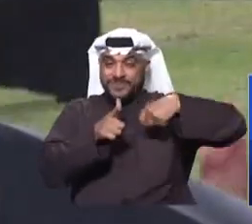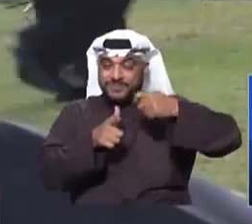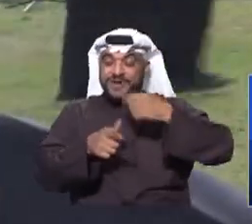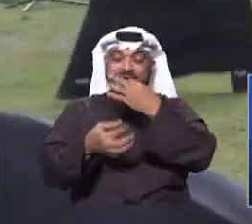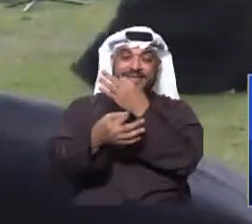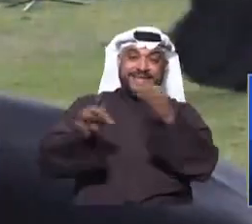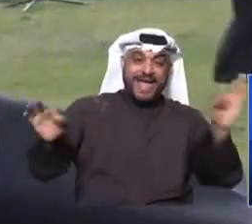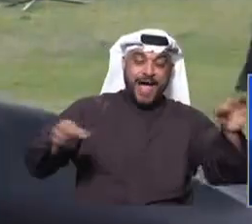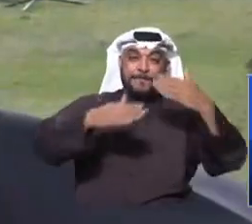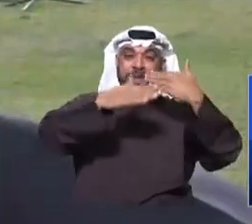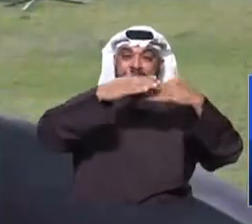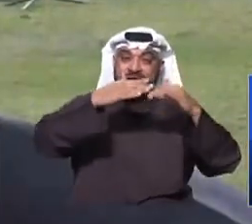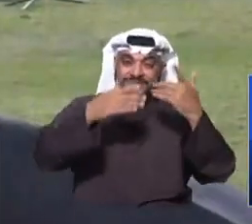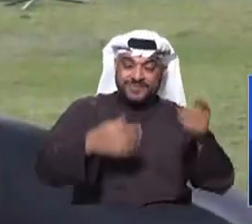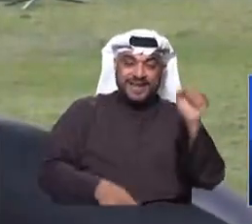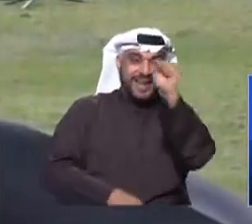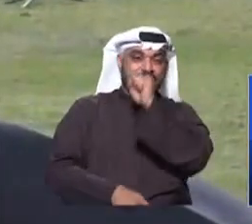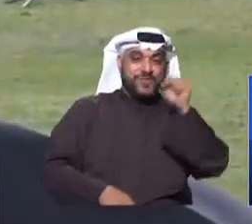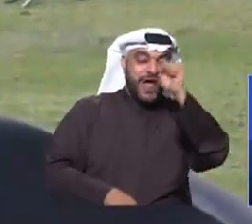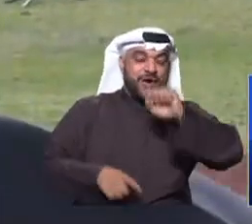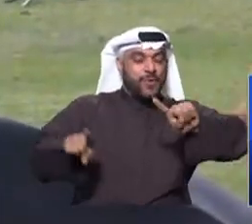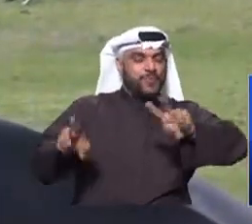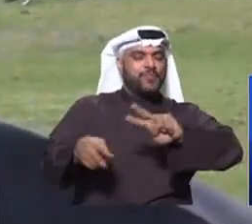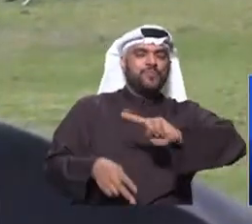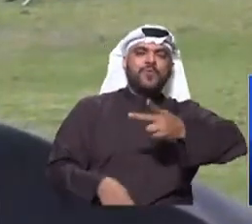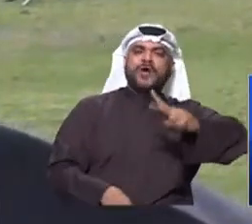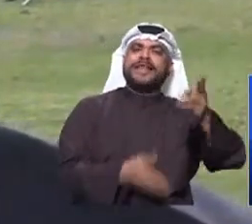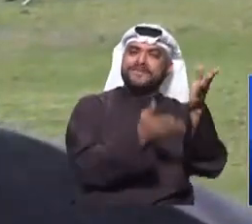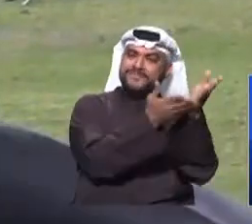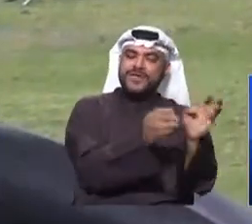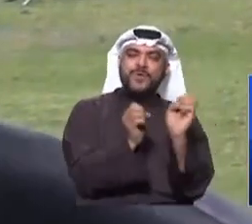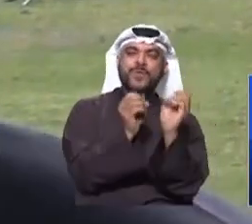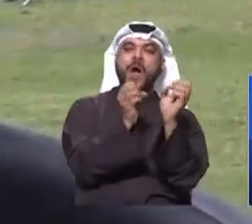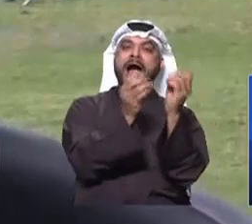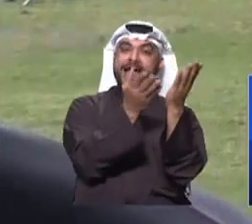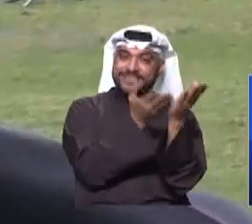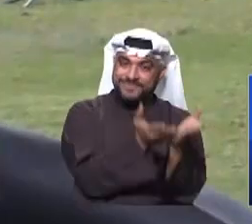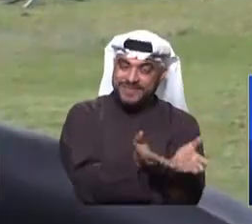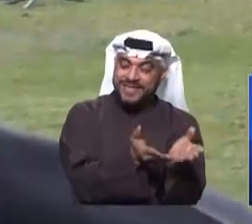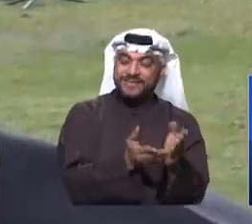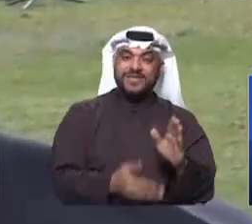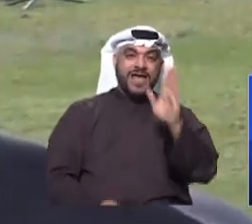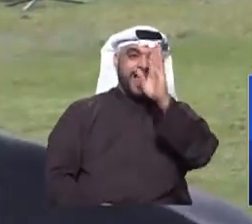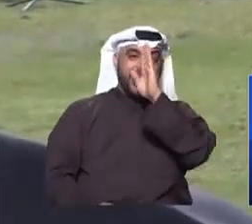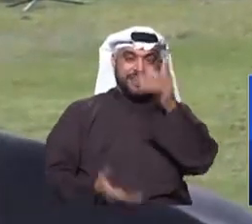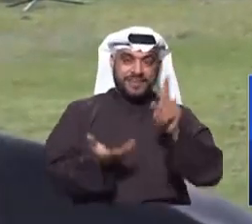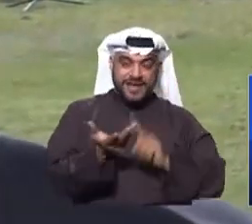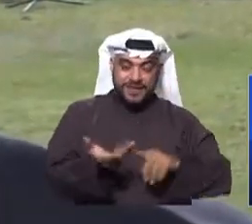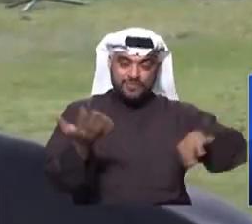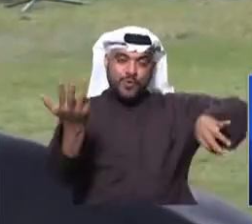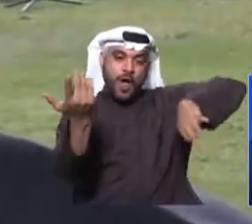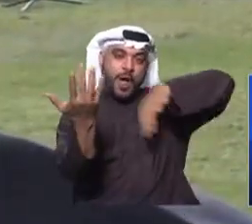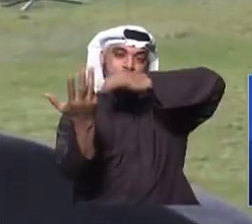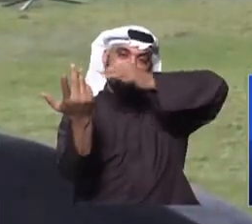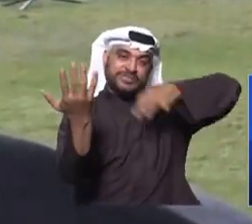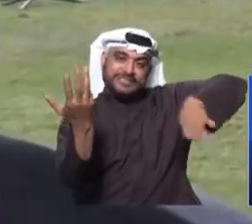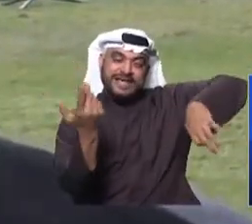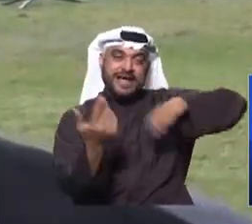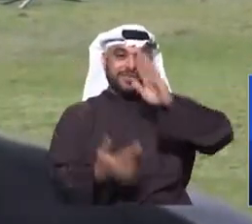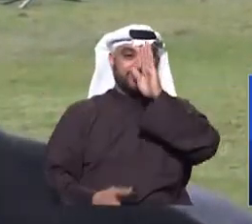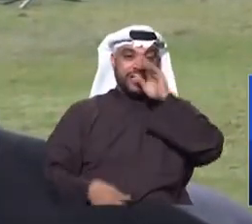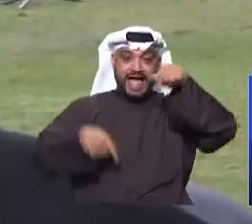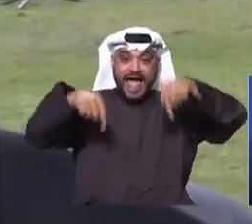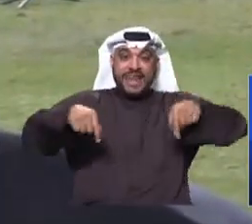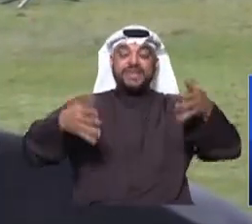فرقة أوركسترا جابر. وتنطلق كثير من الفعاليات اللي هو حديث الأثنين وموسيقى الأثنين. السنة احنا انطلقنا بالساحات